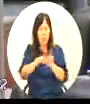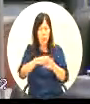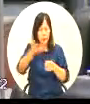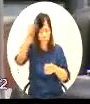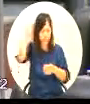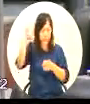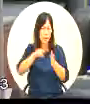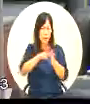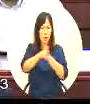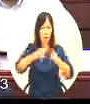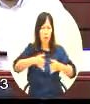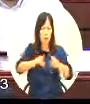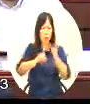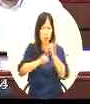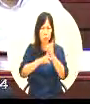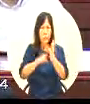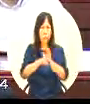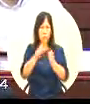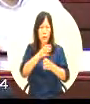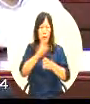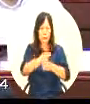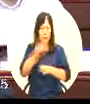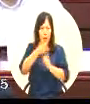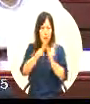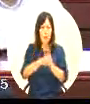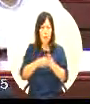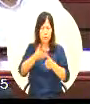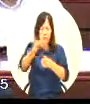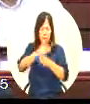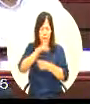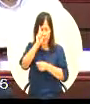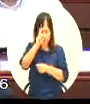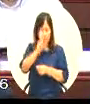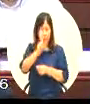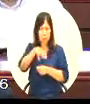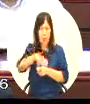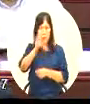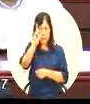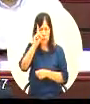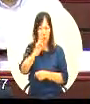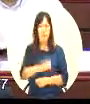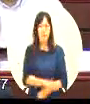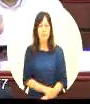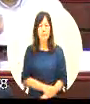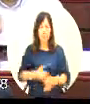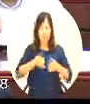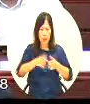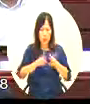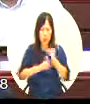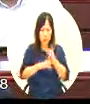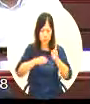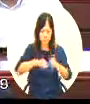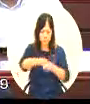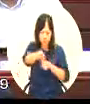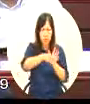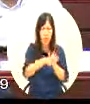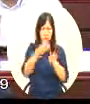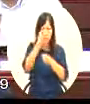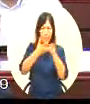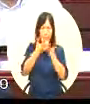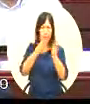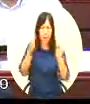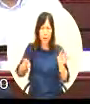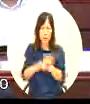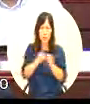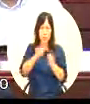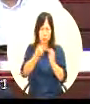在马英九总统的执政8年里面，他只合给我们一个站，整个路竹延伸线在过去8年，除了那一个站之